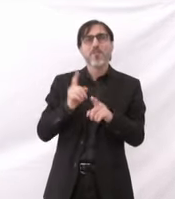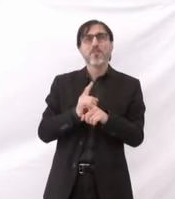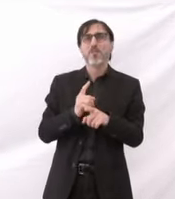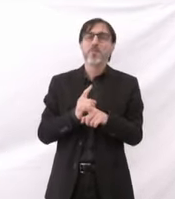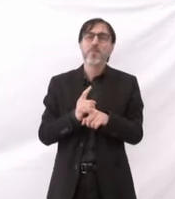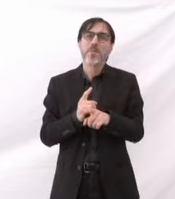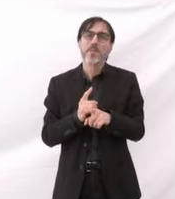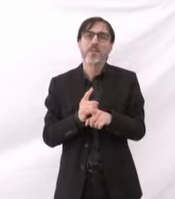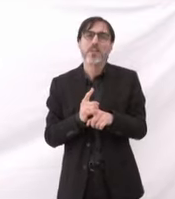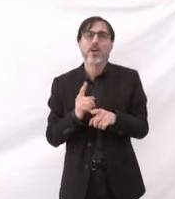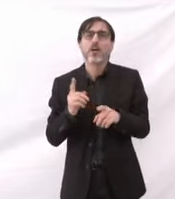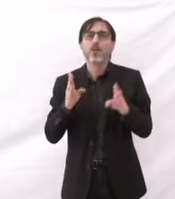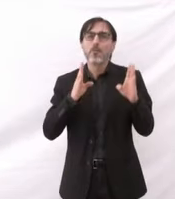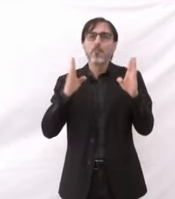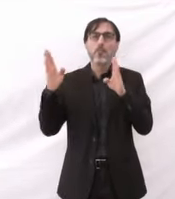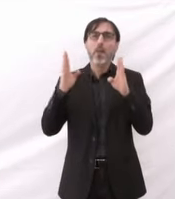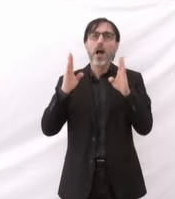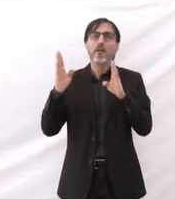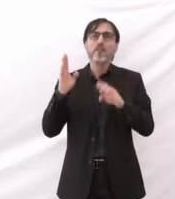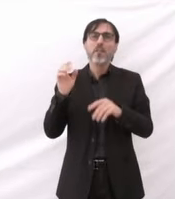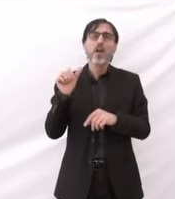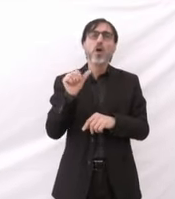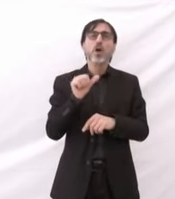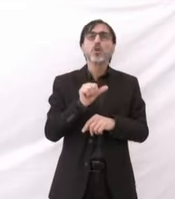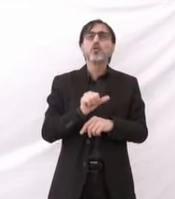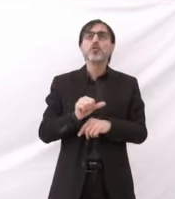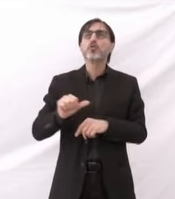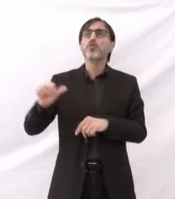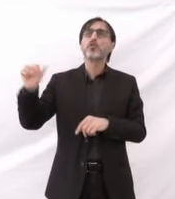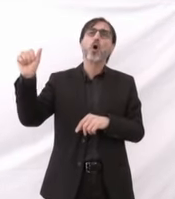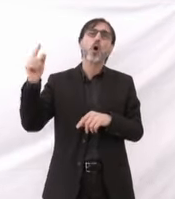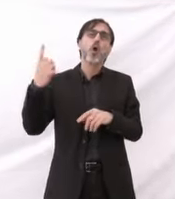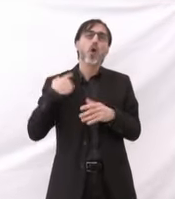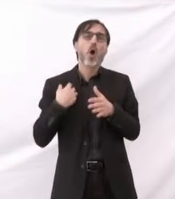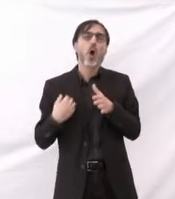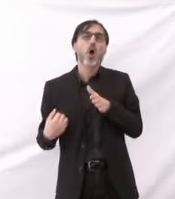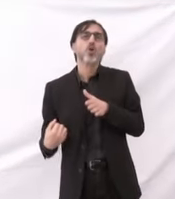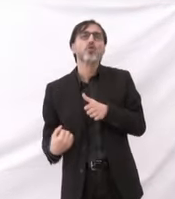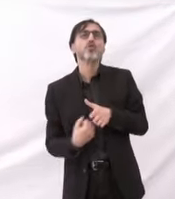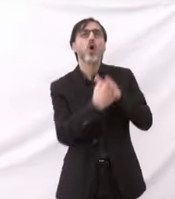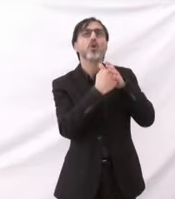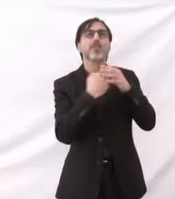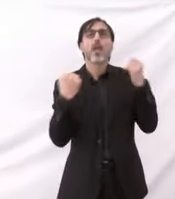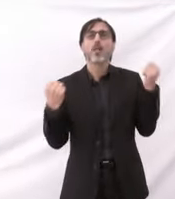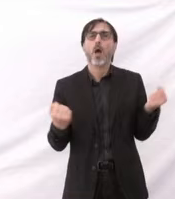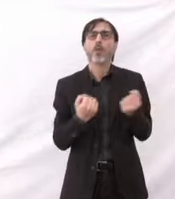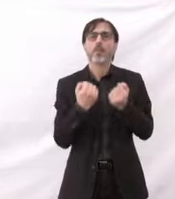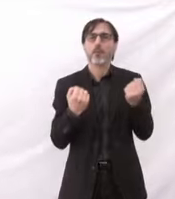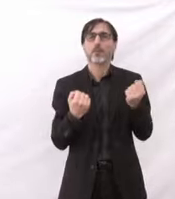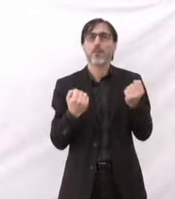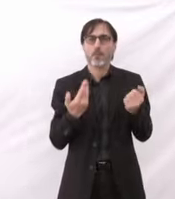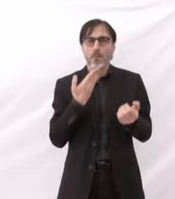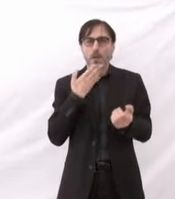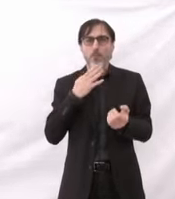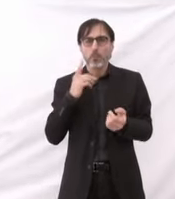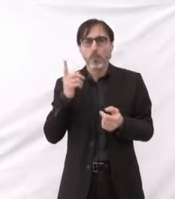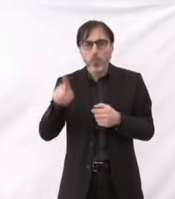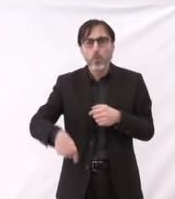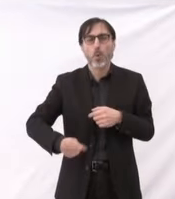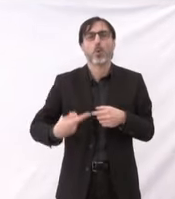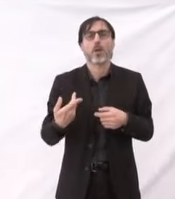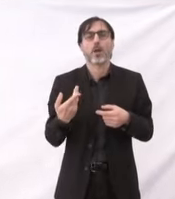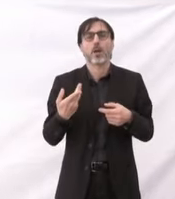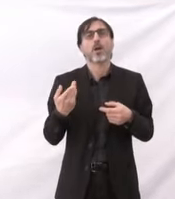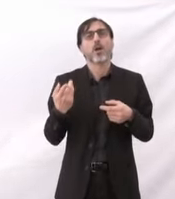godono soltanto di un sostegno attivo, ma anche